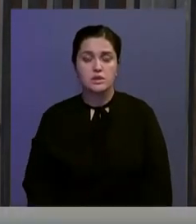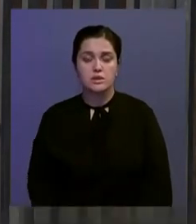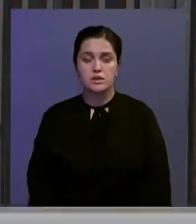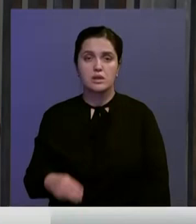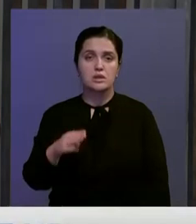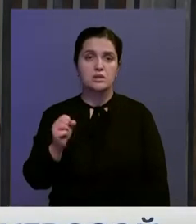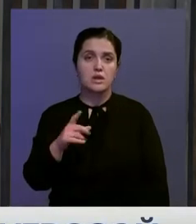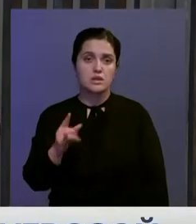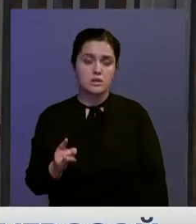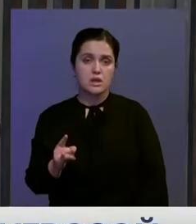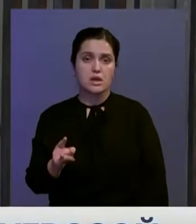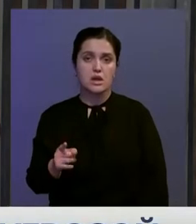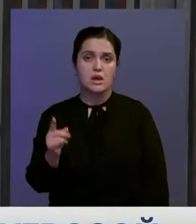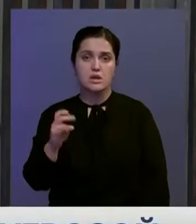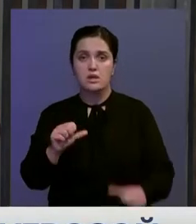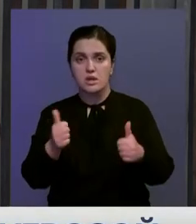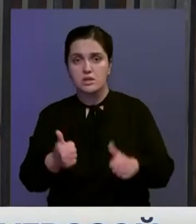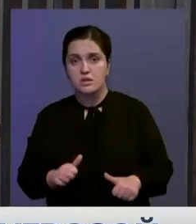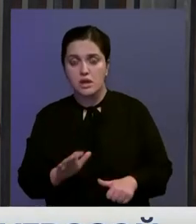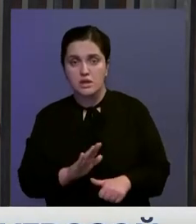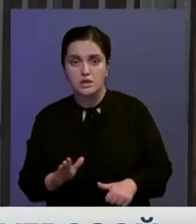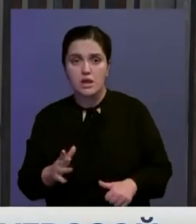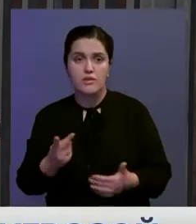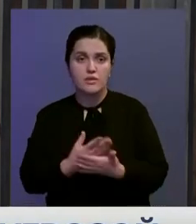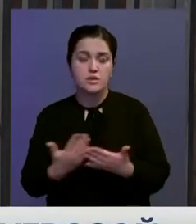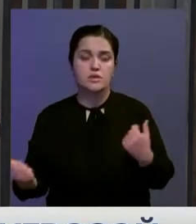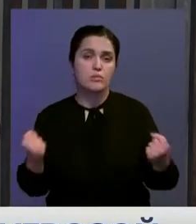тазы. Она как не зарегистрирована как вид спорта.